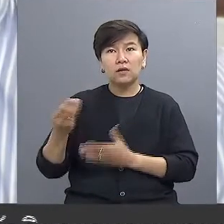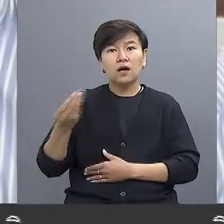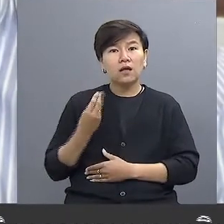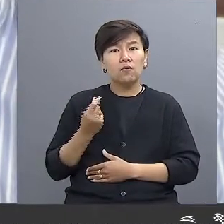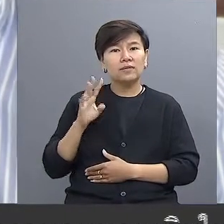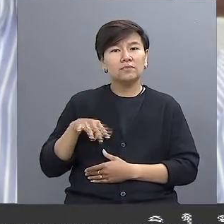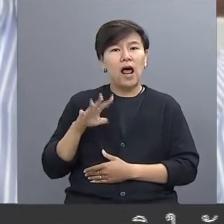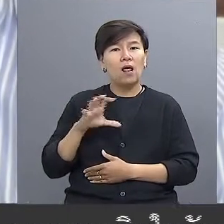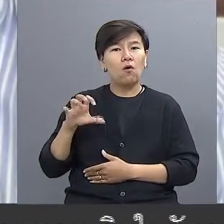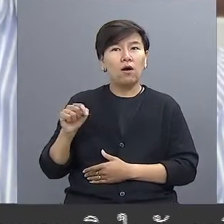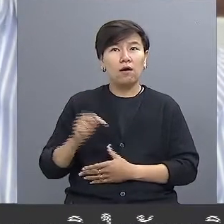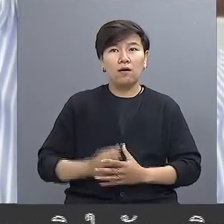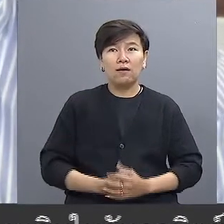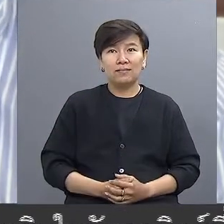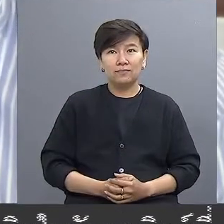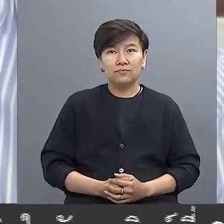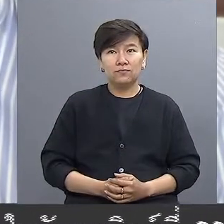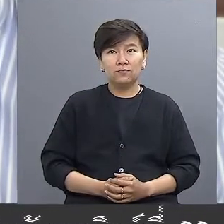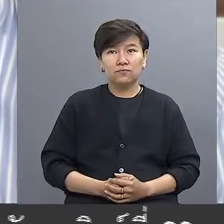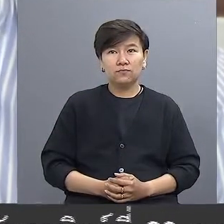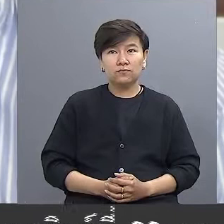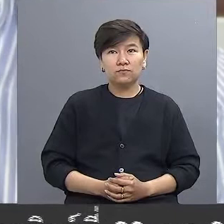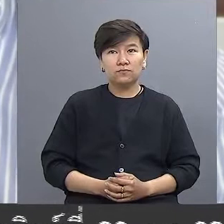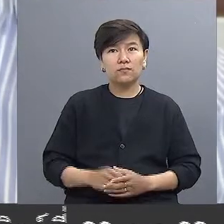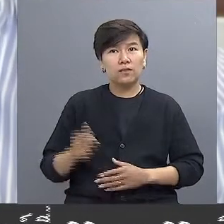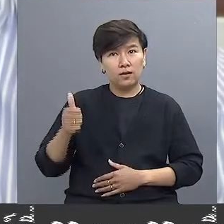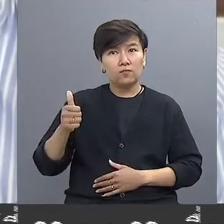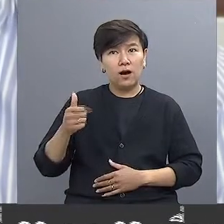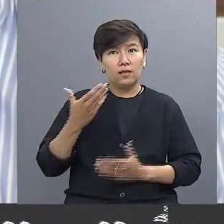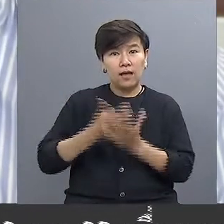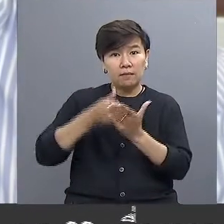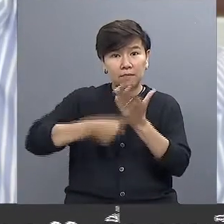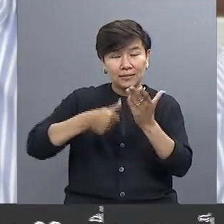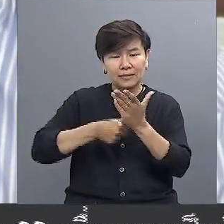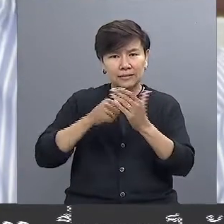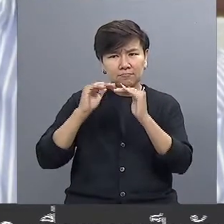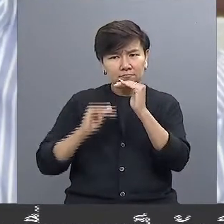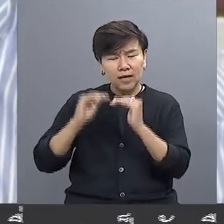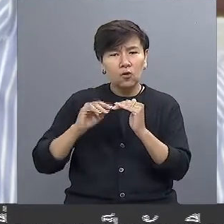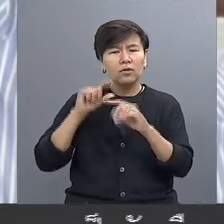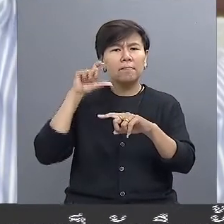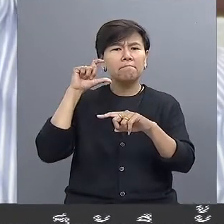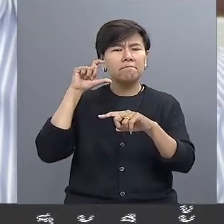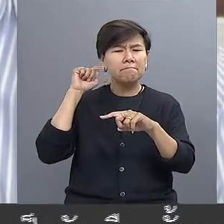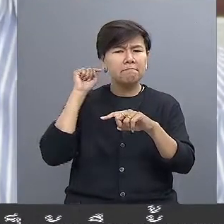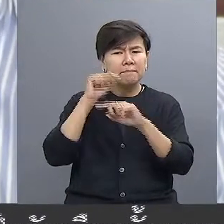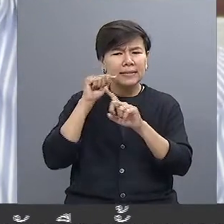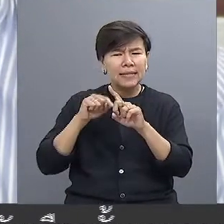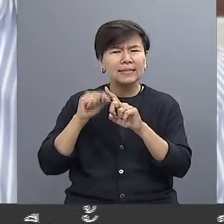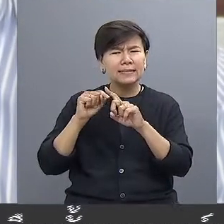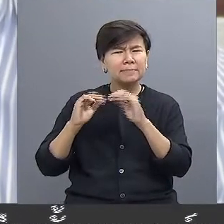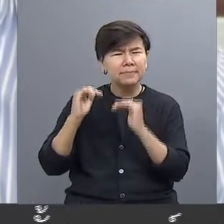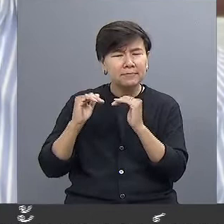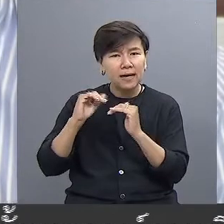แน่นอนว่าฐานภาษีสูงได้มากกว่าทางภาษีต่ำได้น้อยกว่าแต่โดยเฉลี่ยแล้วนะครับนั่นไหนก็ถ้าไม่อยากให้เกิดมิติความเหลื่อม